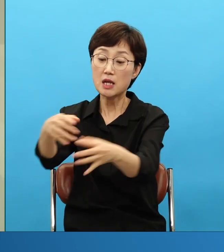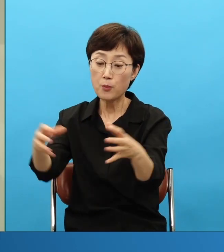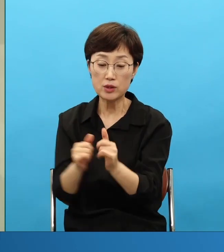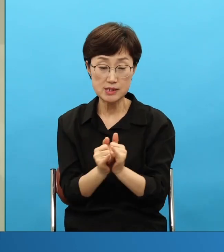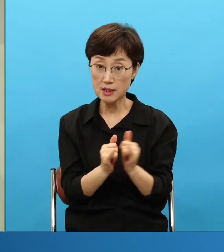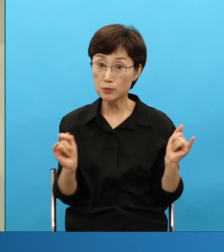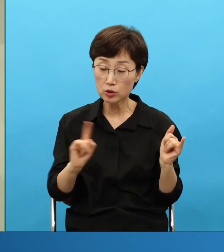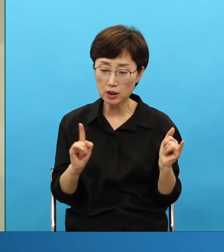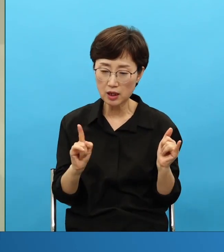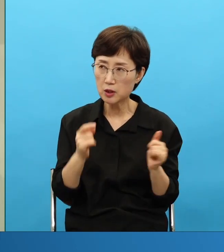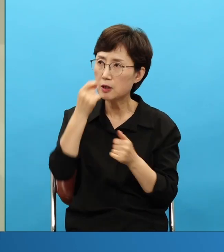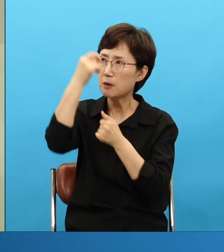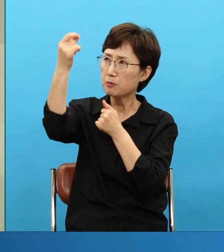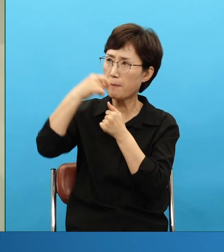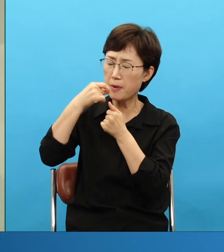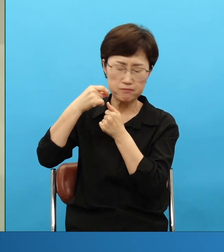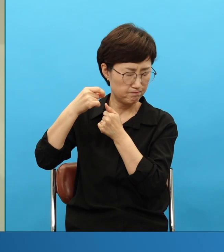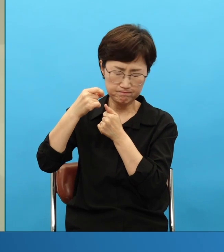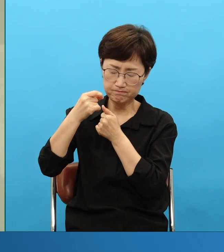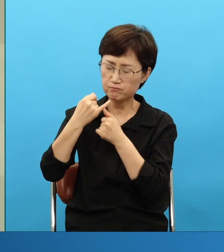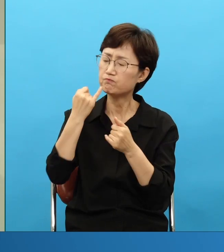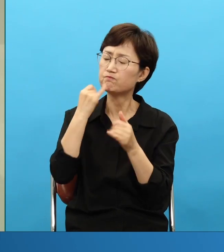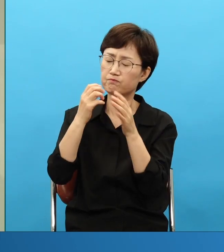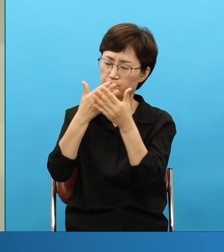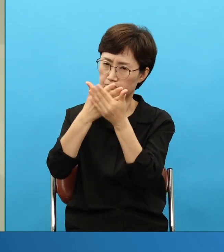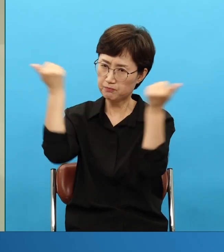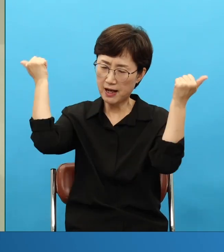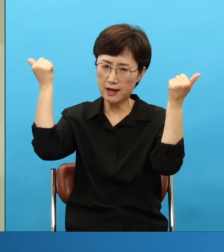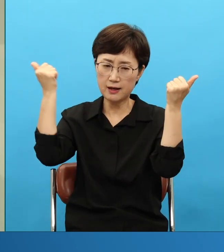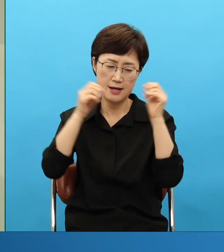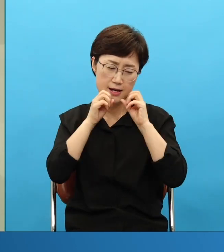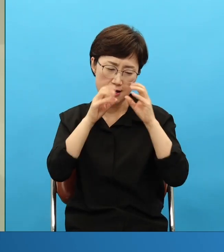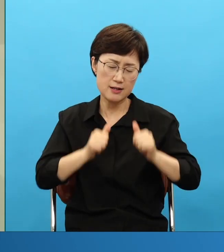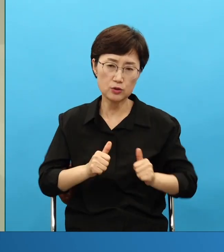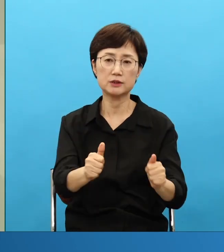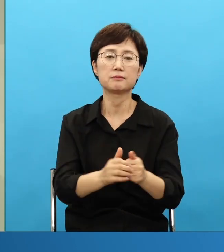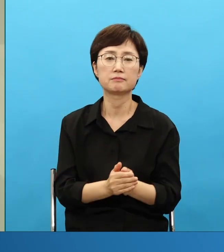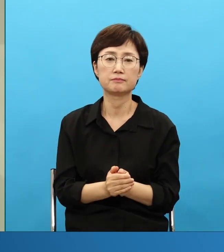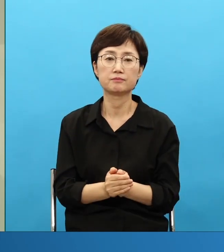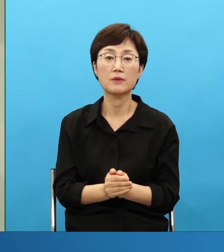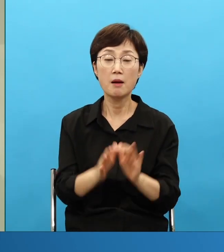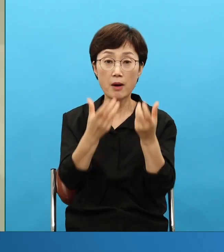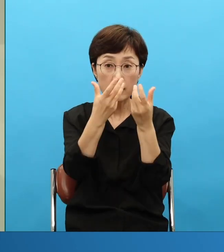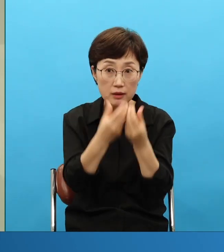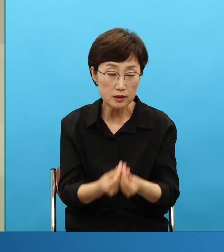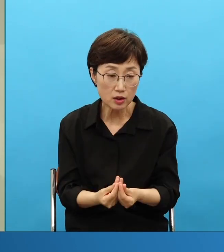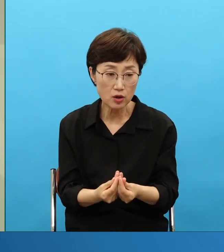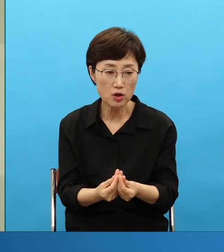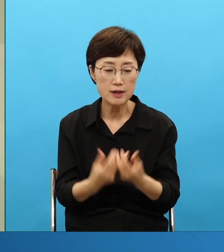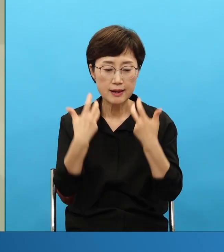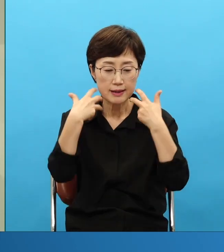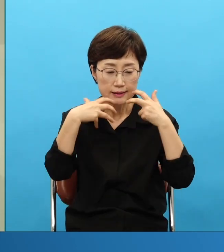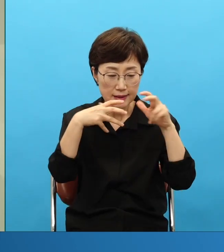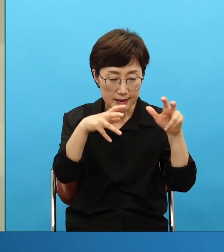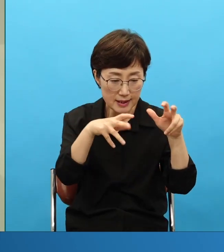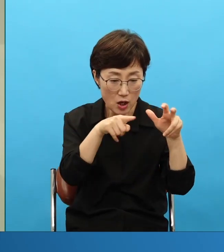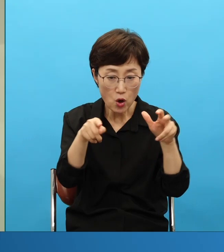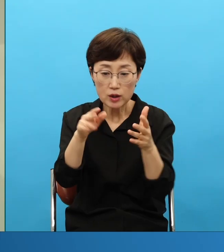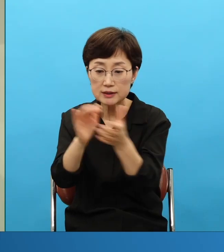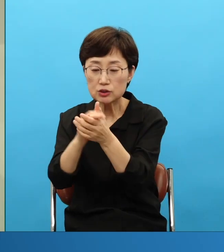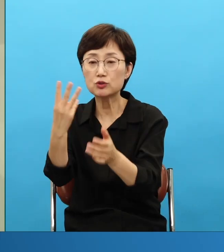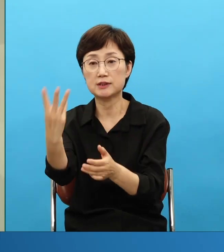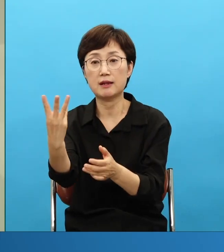that so? 우리는 때문에가 아닙니다. It's not because of 새 this. 청년은 뭐라고 말했냐? 우리가 불 가운데 들어가면 하나님이 건져